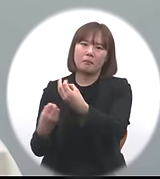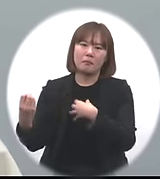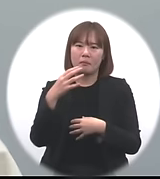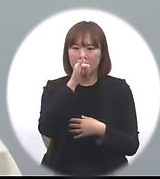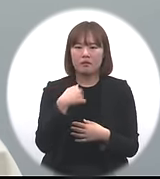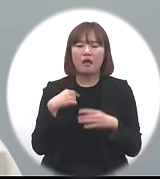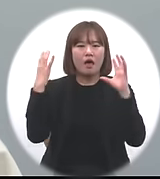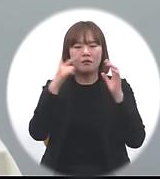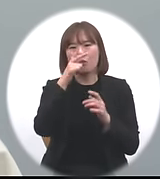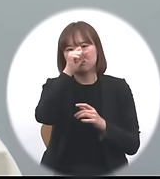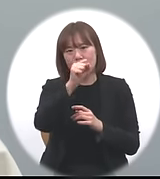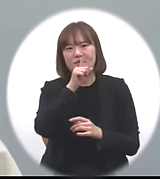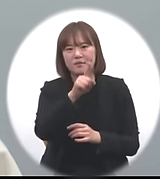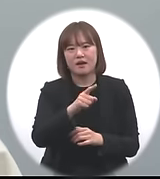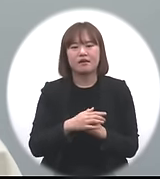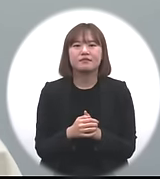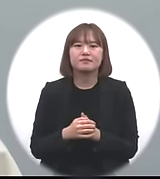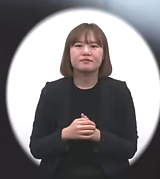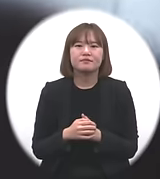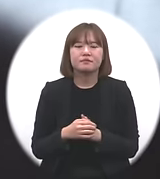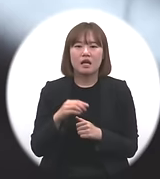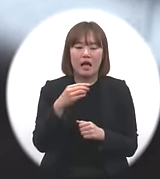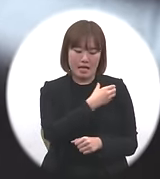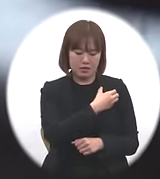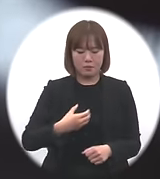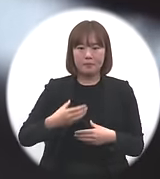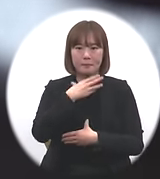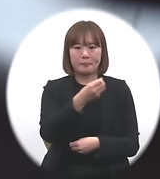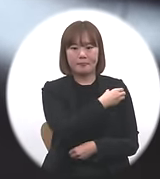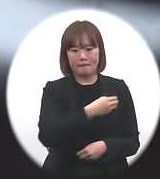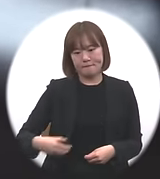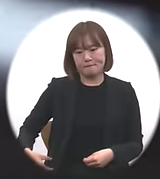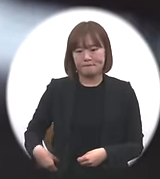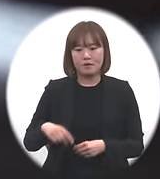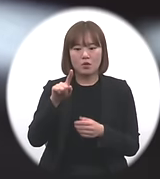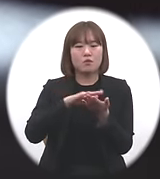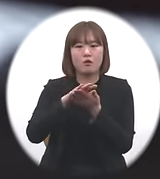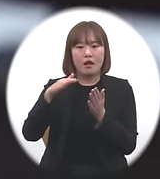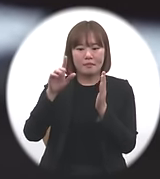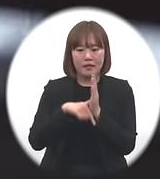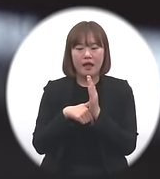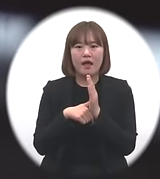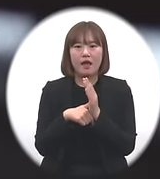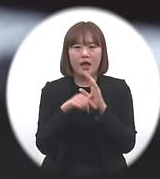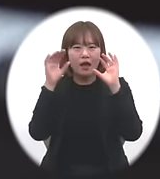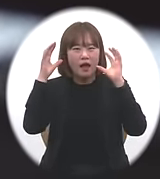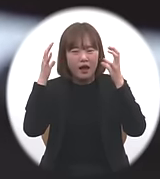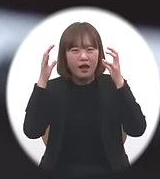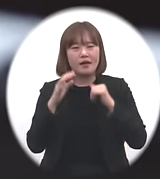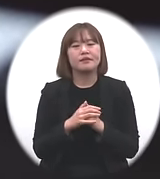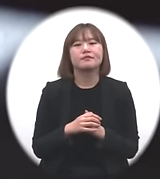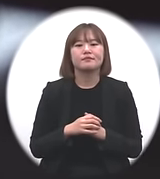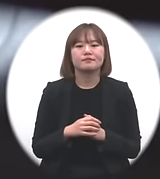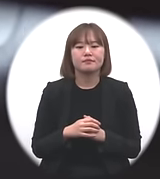좋아합니다. 자, 안전벨트 얘기를 한번 해보겠습니다. 우리 집애 데리고 어디 놀러 가려고 하는데 애가 깐난쟁이에요. 카시트에